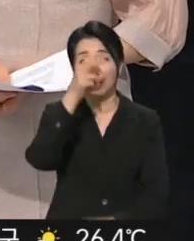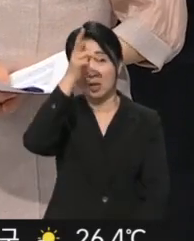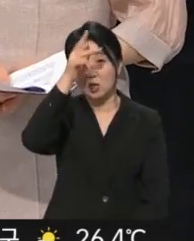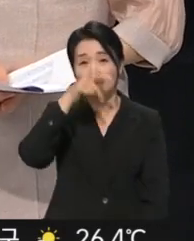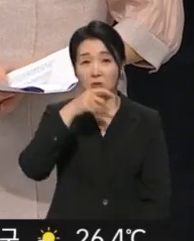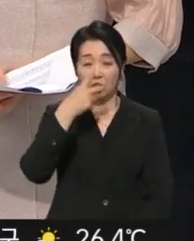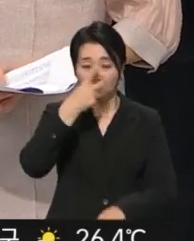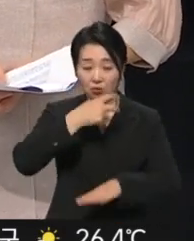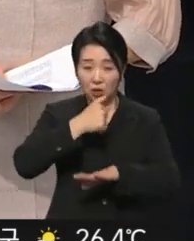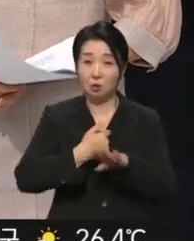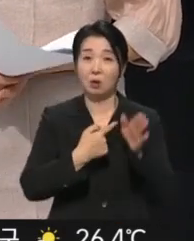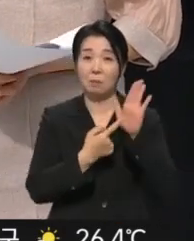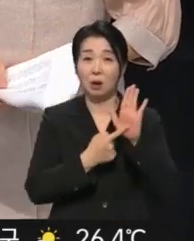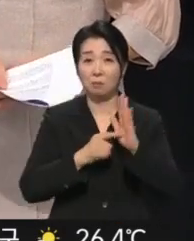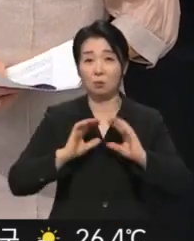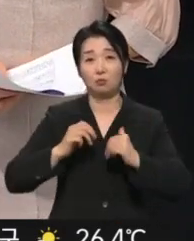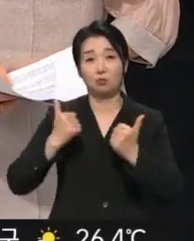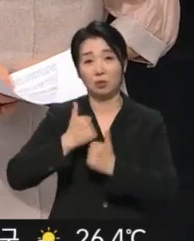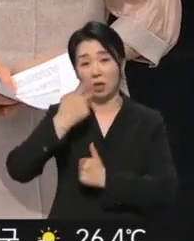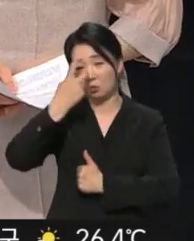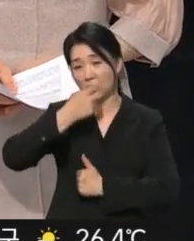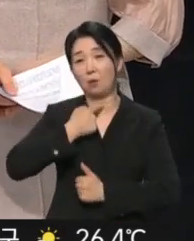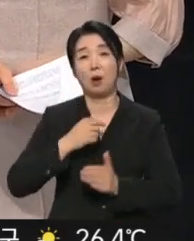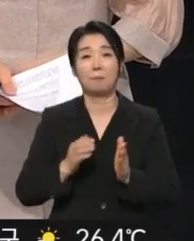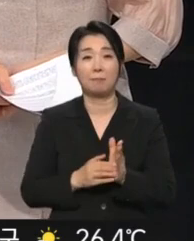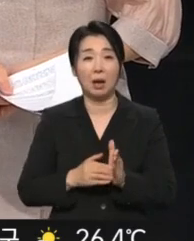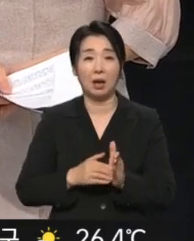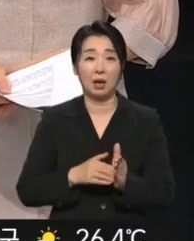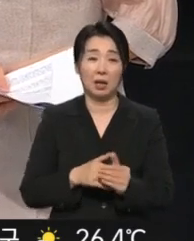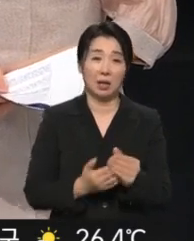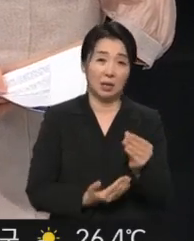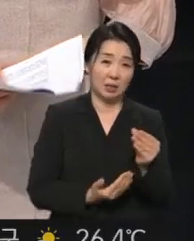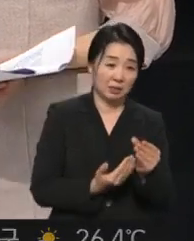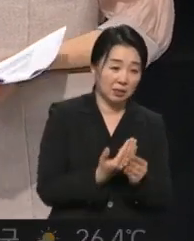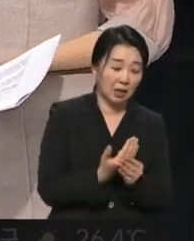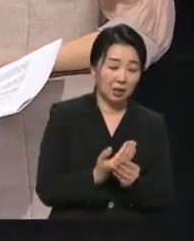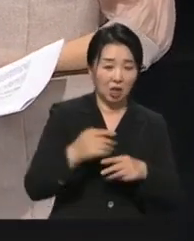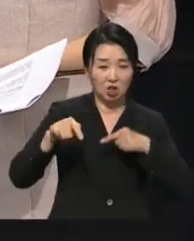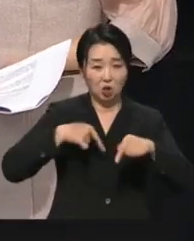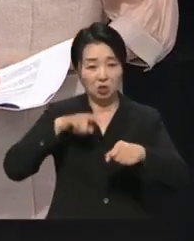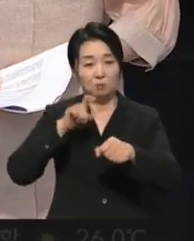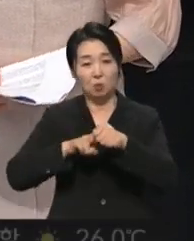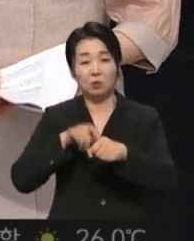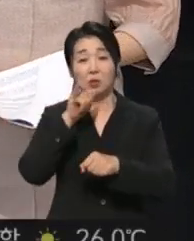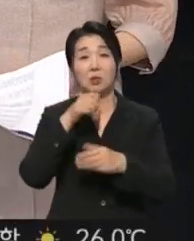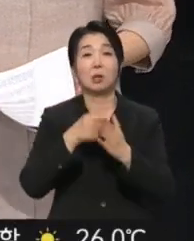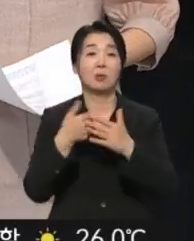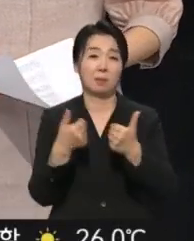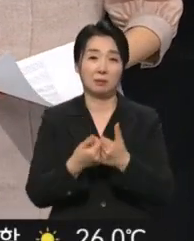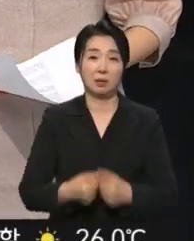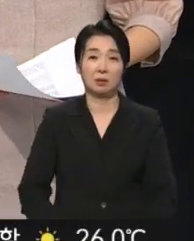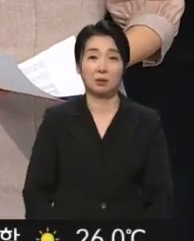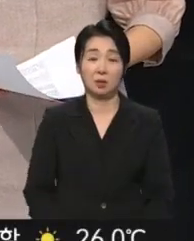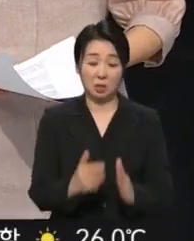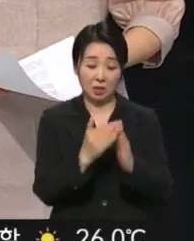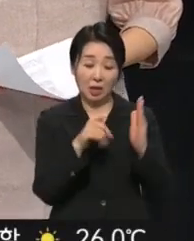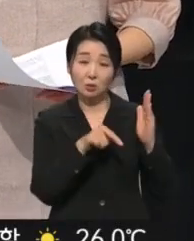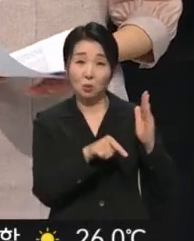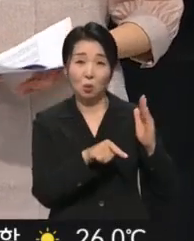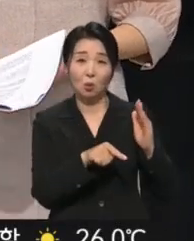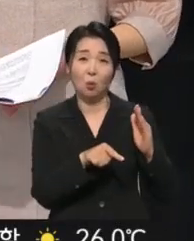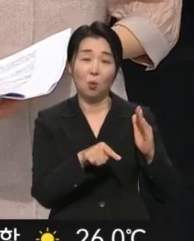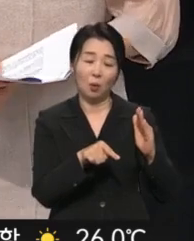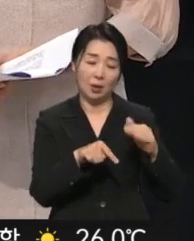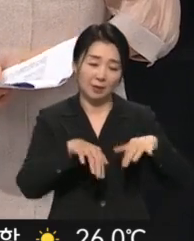국회 국정조사가 이미 이루어졌기 때문에 재난을 정쟁화할 우려가 있다며 반대 의사를 밝힌 겁니다. 유족들은 여전히